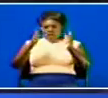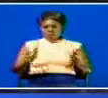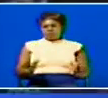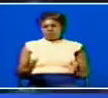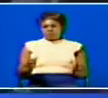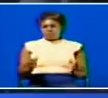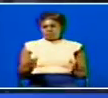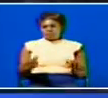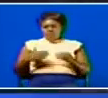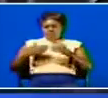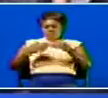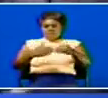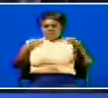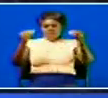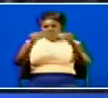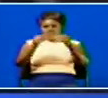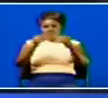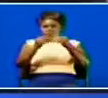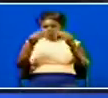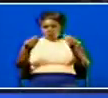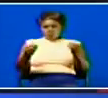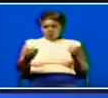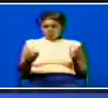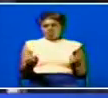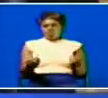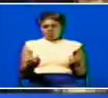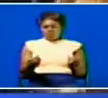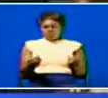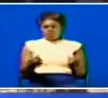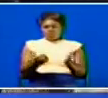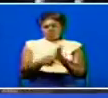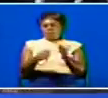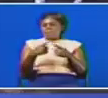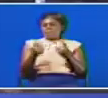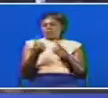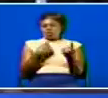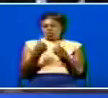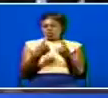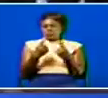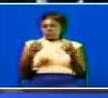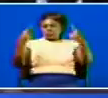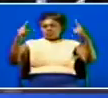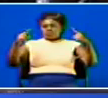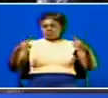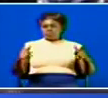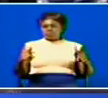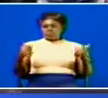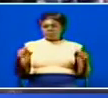Kaparo imeongoza mkutano wa kuleta suluhu mwishoni mwa mwaka jana, lakini mazungumzo hayo hayakufua